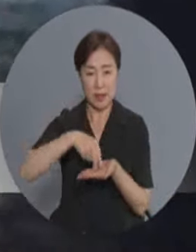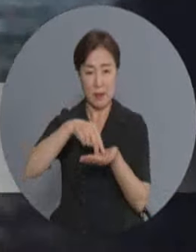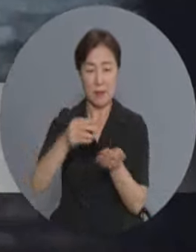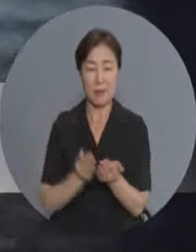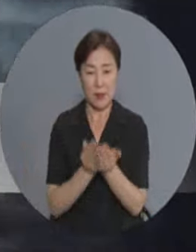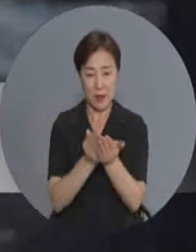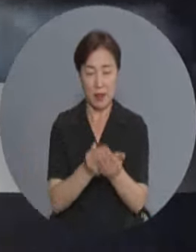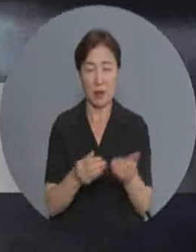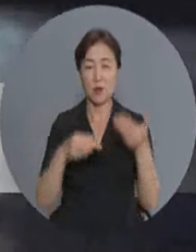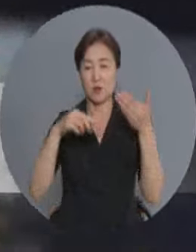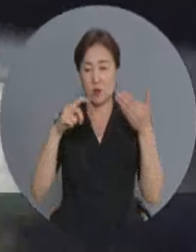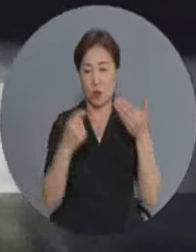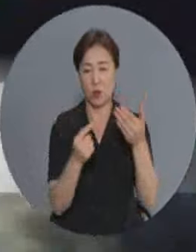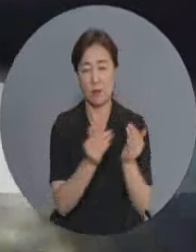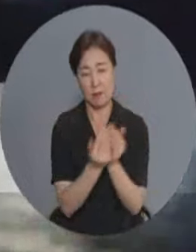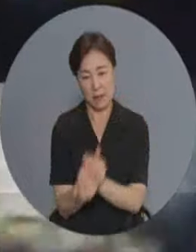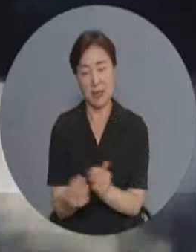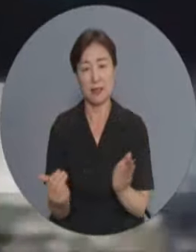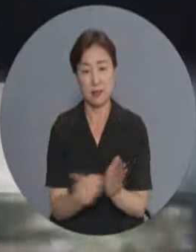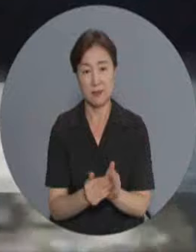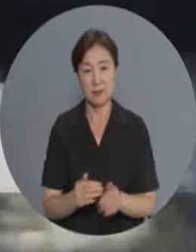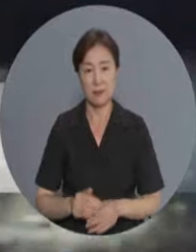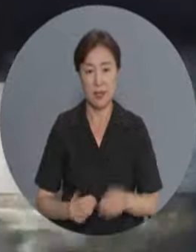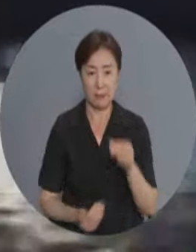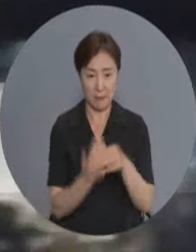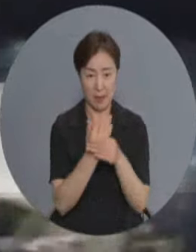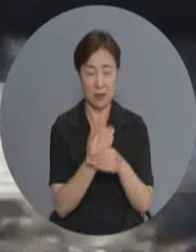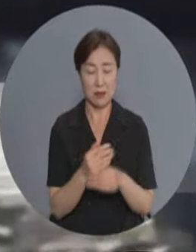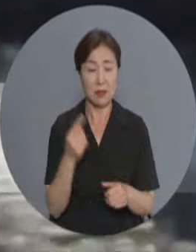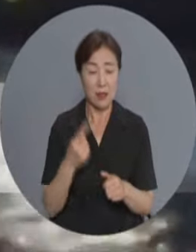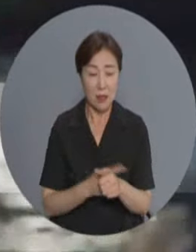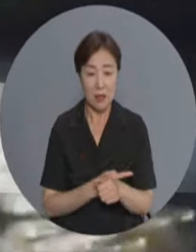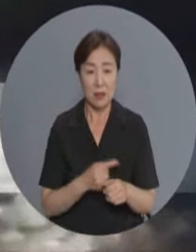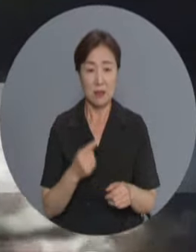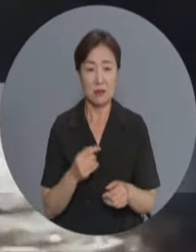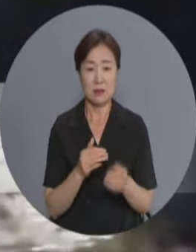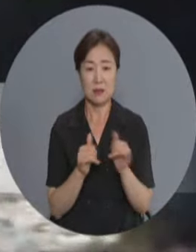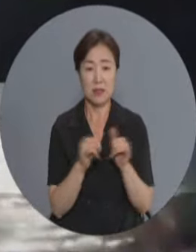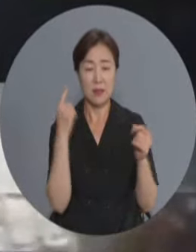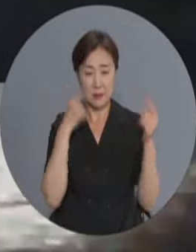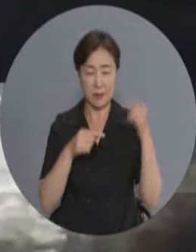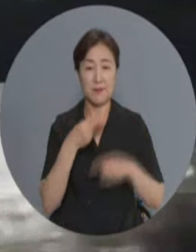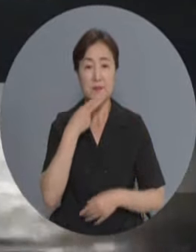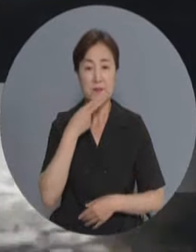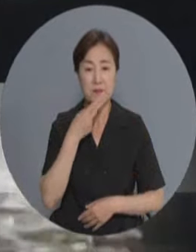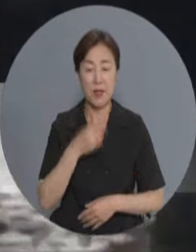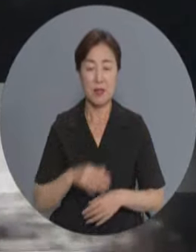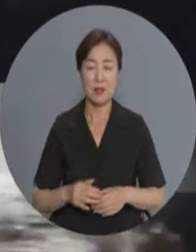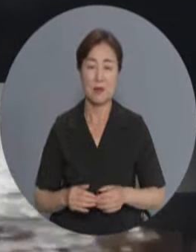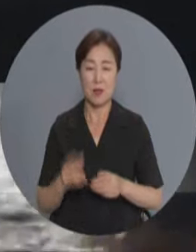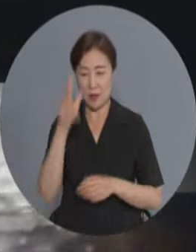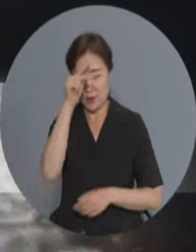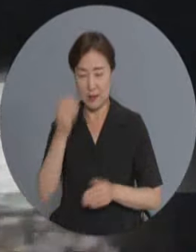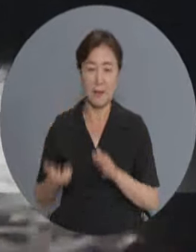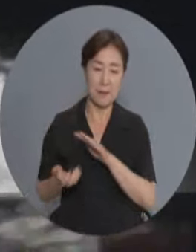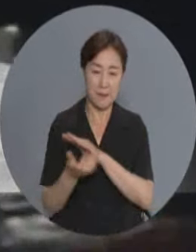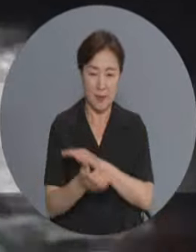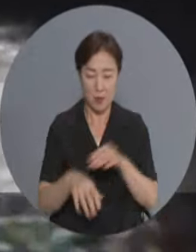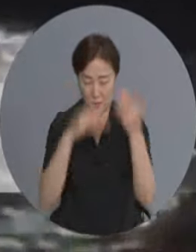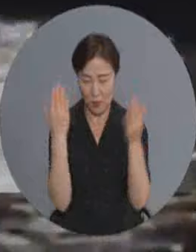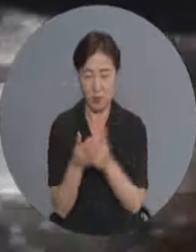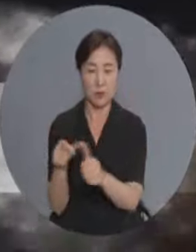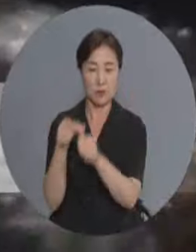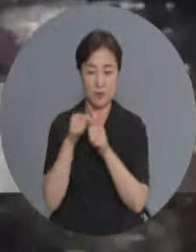낚시어선이 좌초됐습니다. 이 사고로 다행히 인명피해는 없었고 승선원들은 출동한 여수 해경에 의해